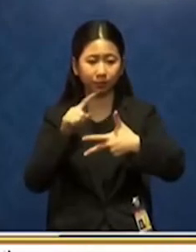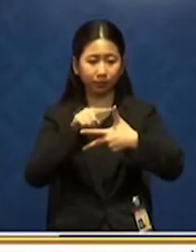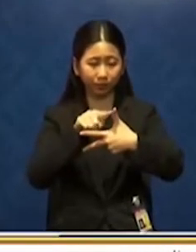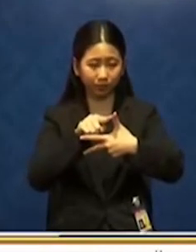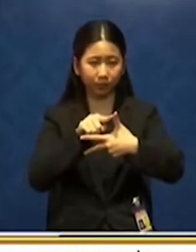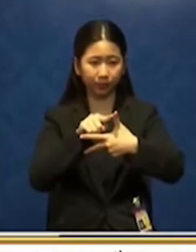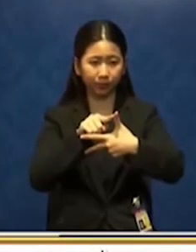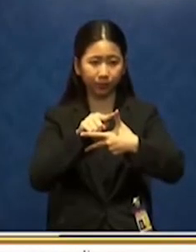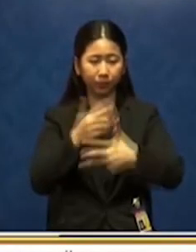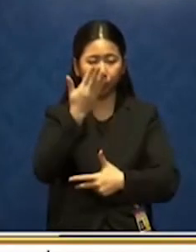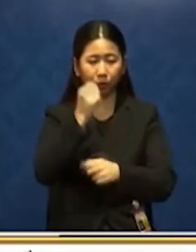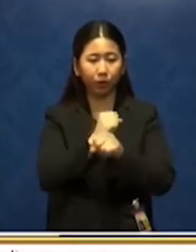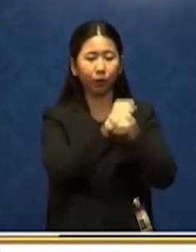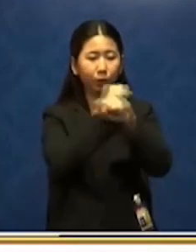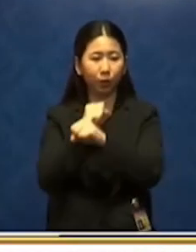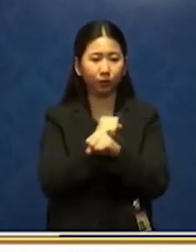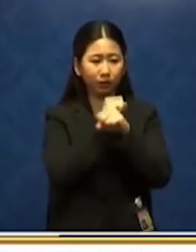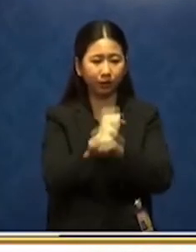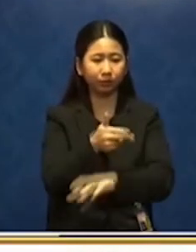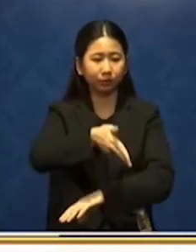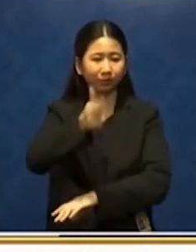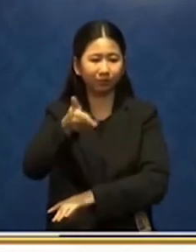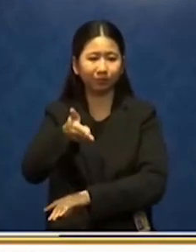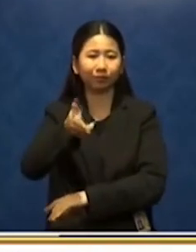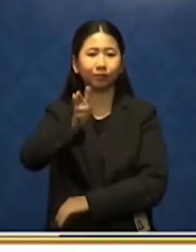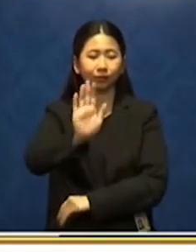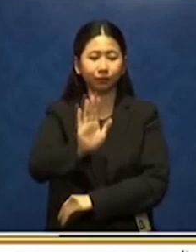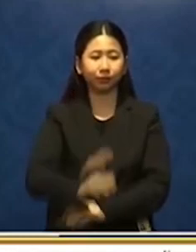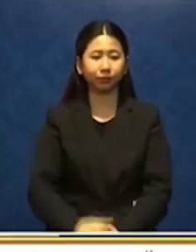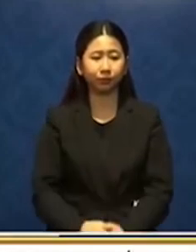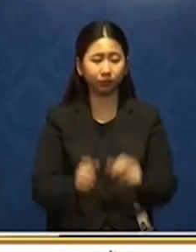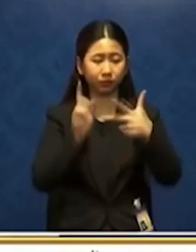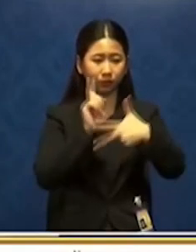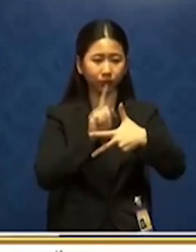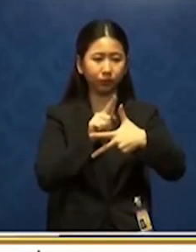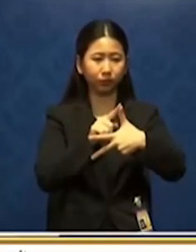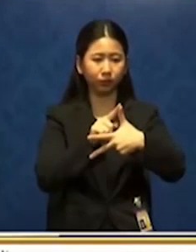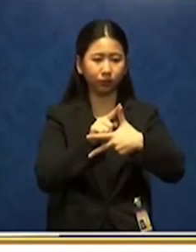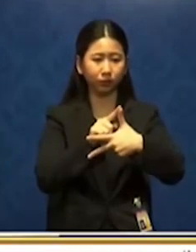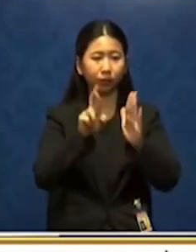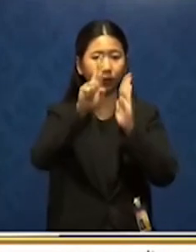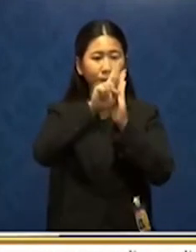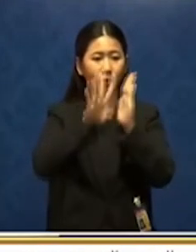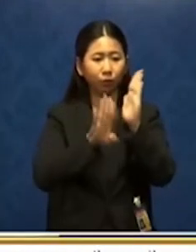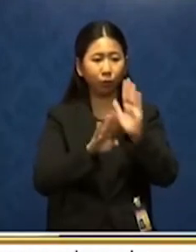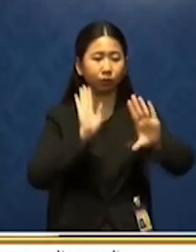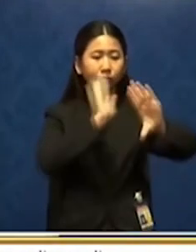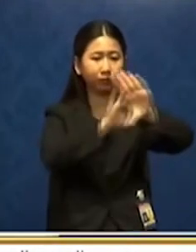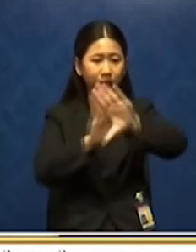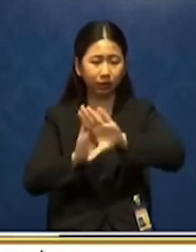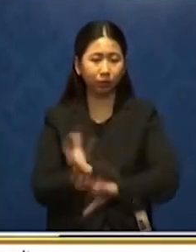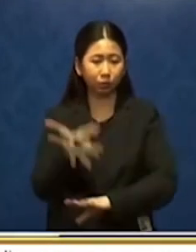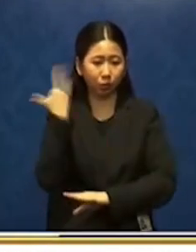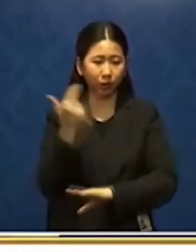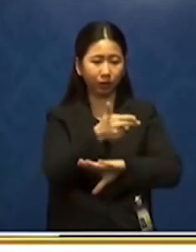ที่เกี่ยวข้องเพื่อป้องกันไม่ให้เหตุการณ์ดังกล่าวเกิดขึ้นอีกในอนาคตข้อเสียที่ 1รับประทานคือเรื่องของระบบแจ้งเตือนภัยเหตุการณ์การตลาดจริงเมื่อวาน